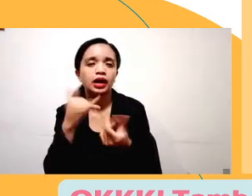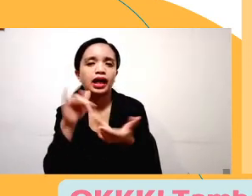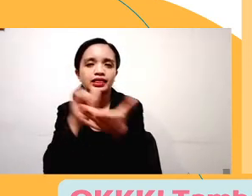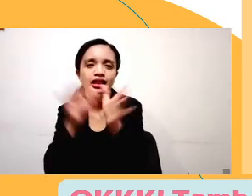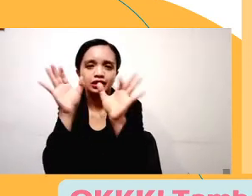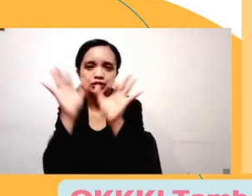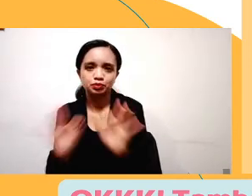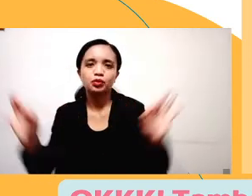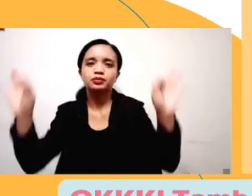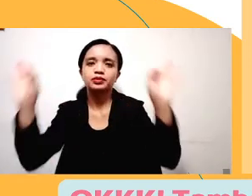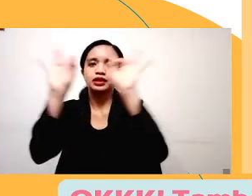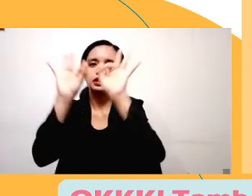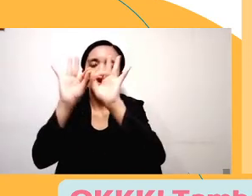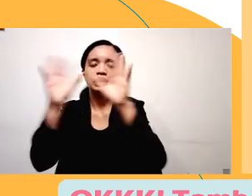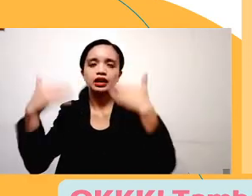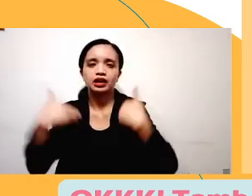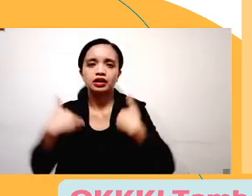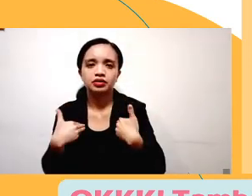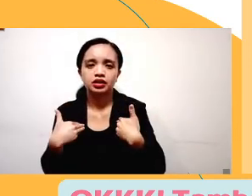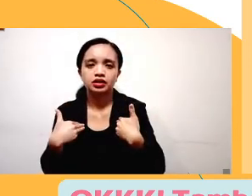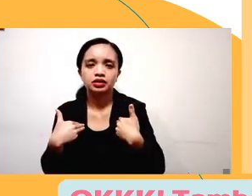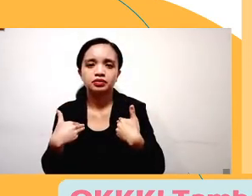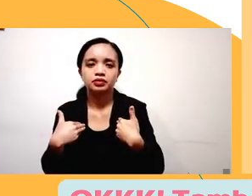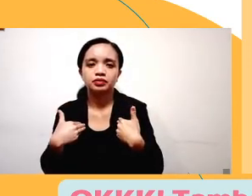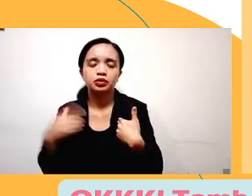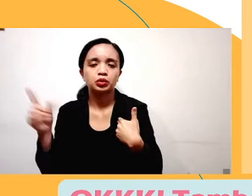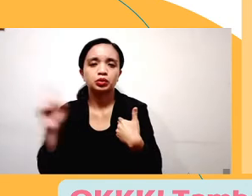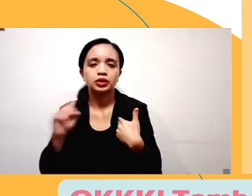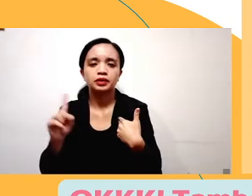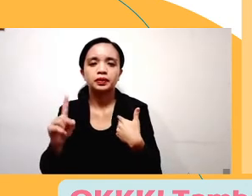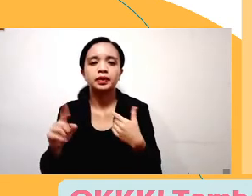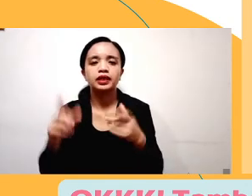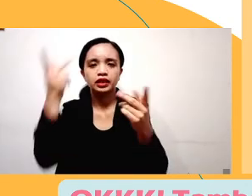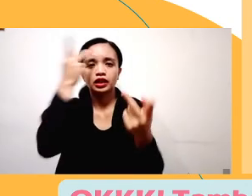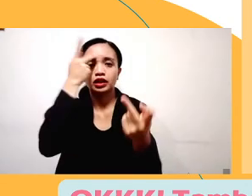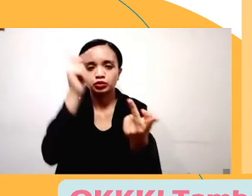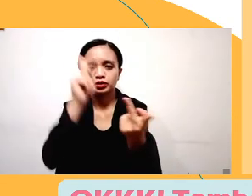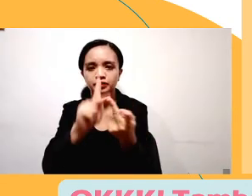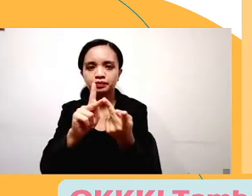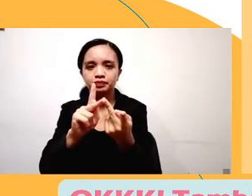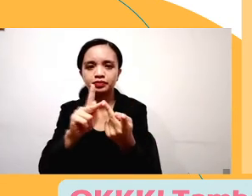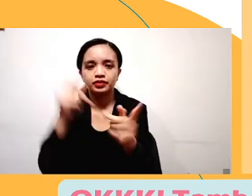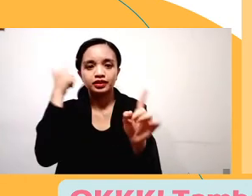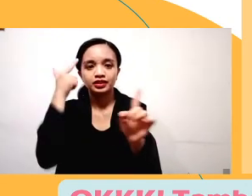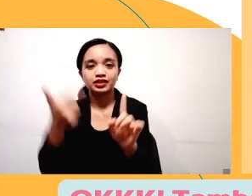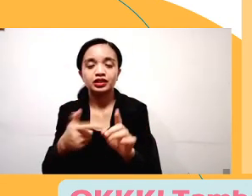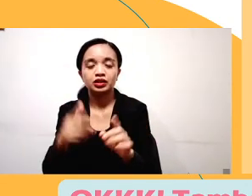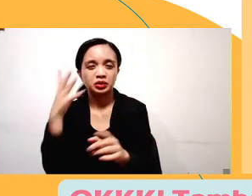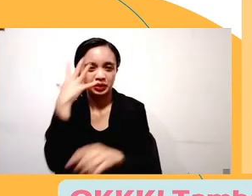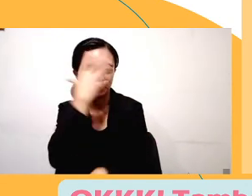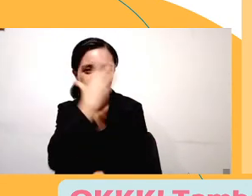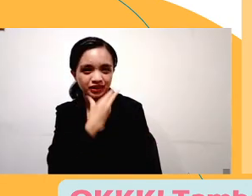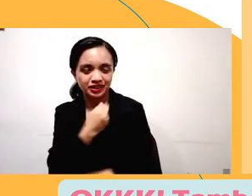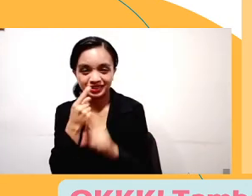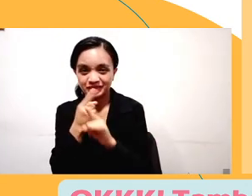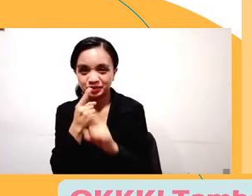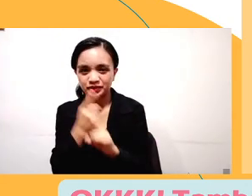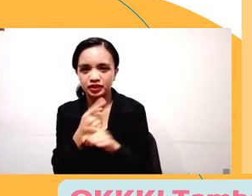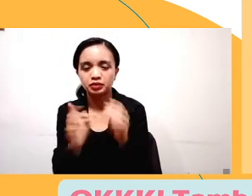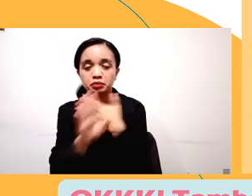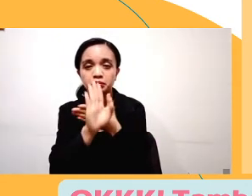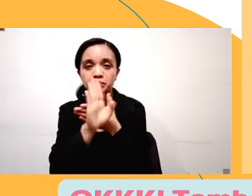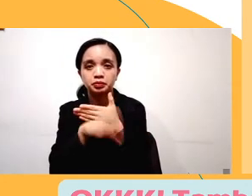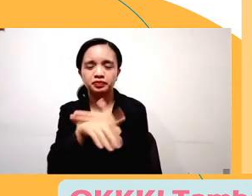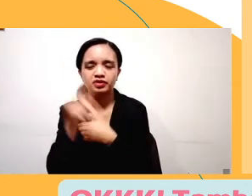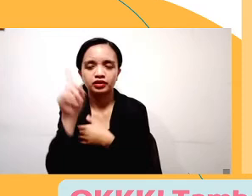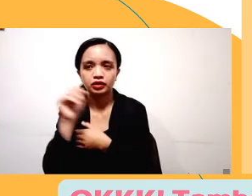pagkakaroon ng malalaking layunin. So ang ganda, no? Balikan natin, hindi lang siya always the bigger